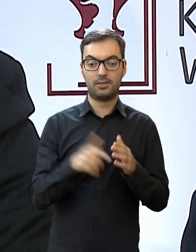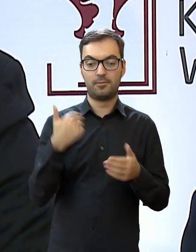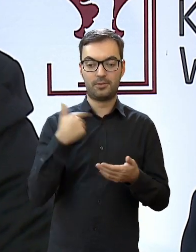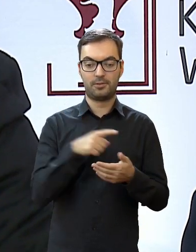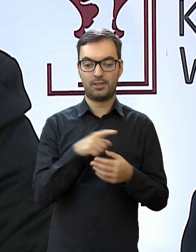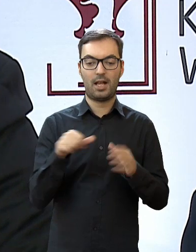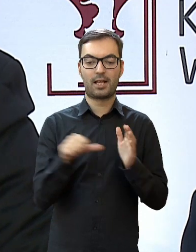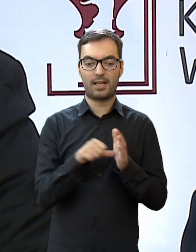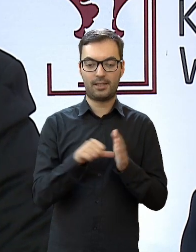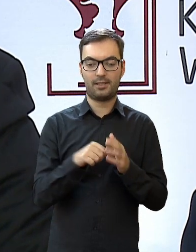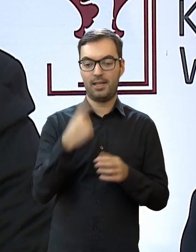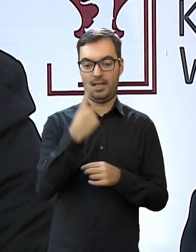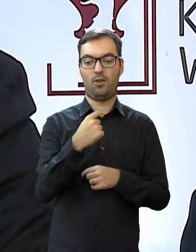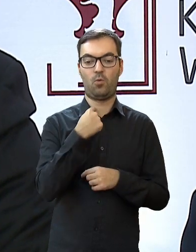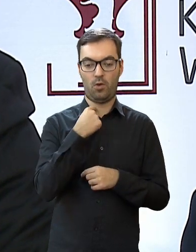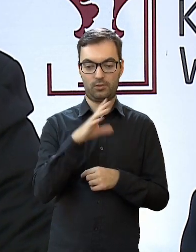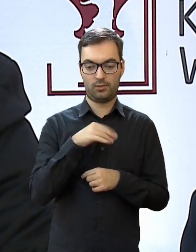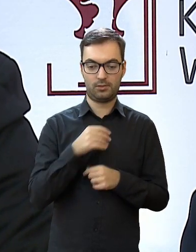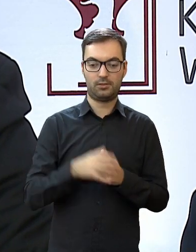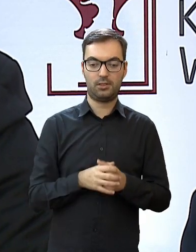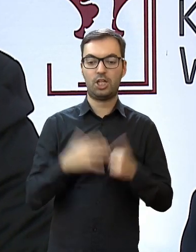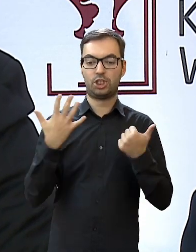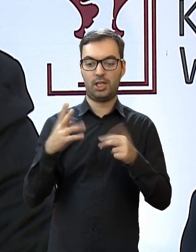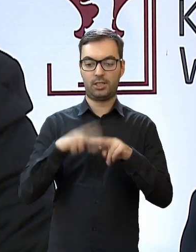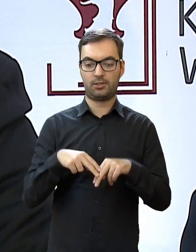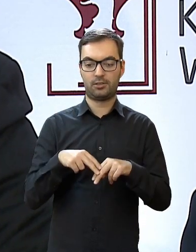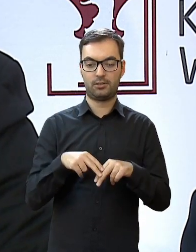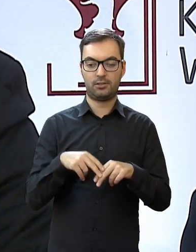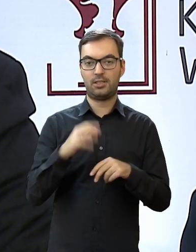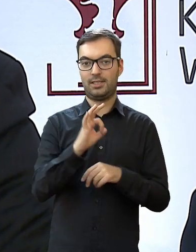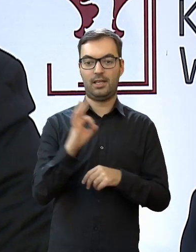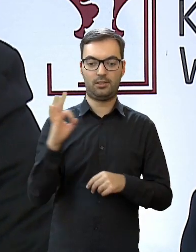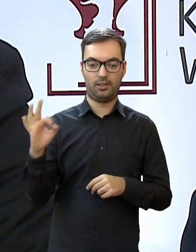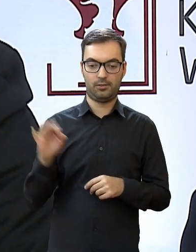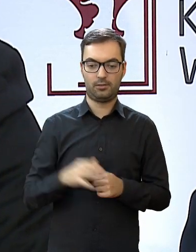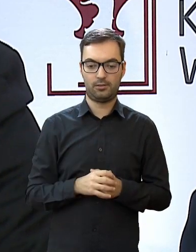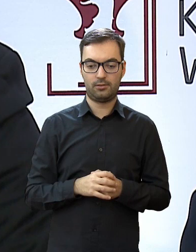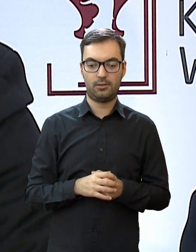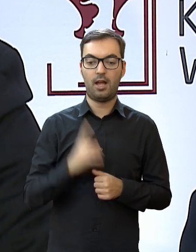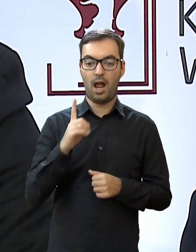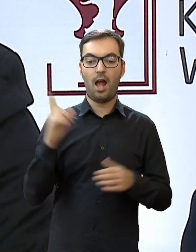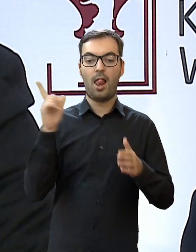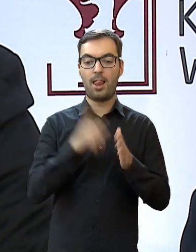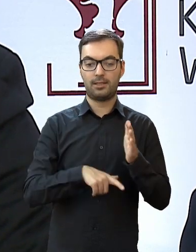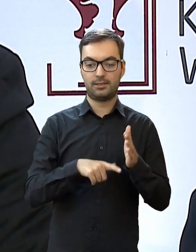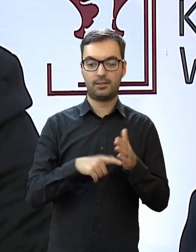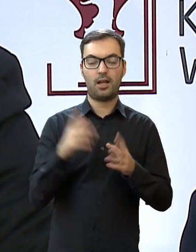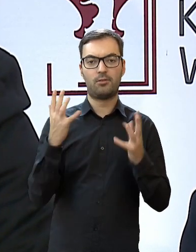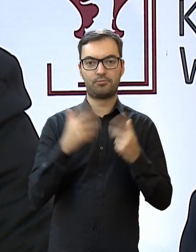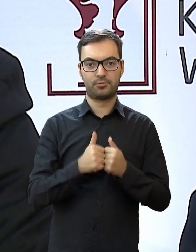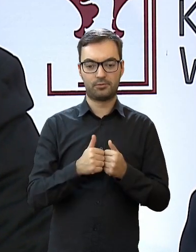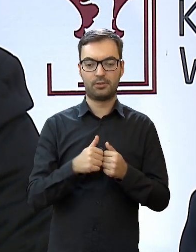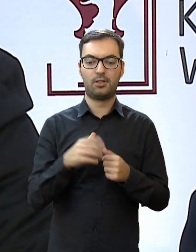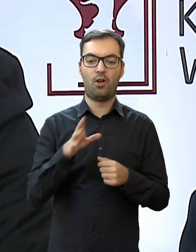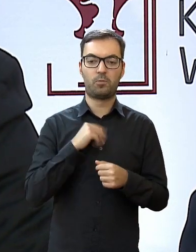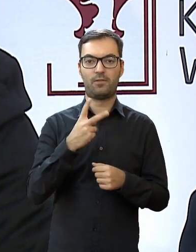kandydat dostał jeden głos, a sześciu pozostałych kandydatów dostało po zero, a listę, Komisja policzyła, że lista dostała